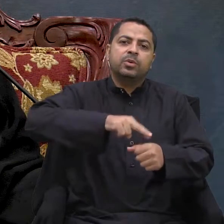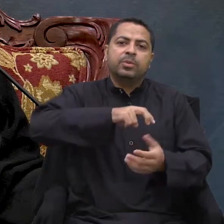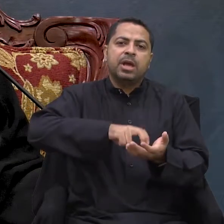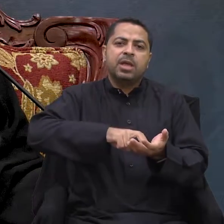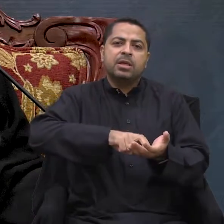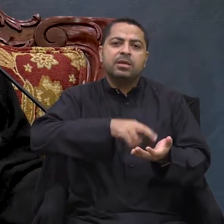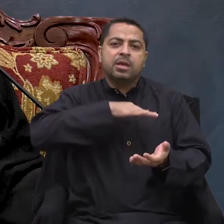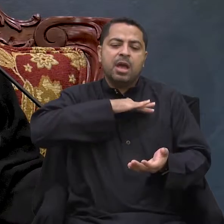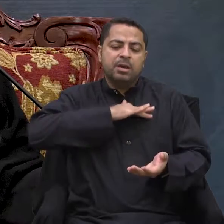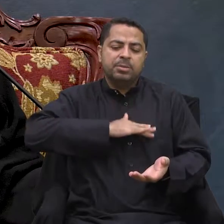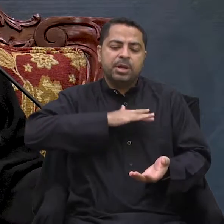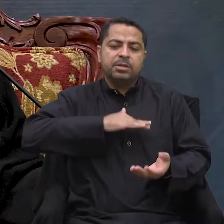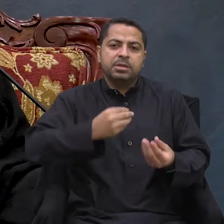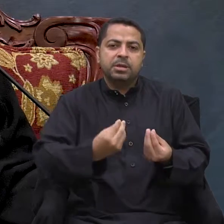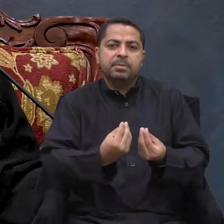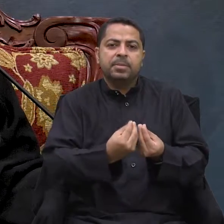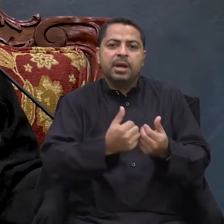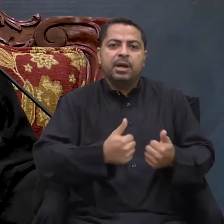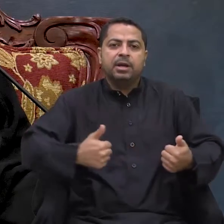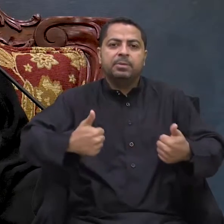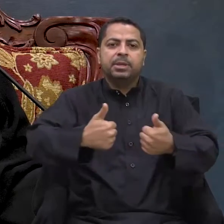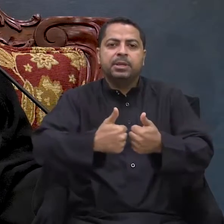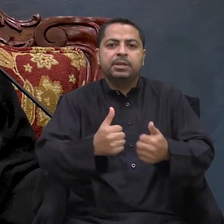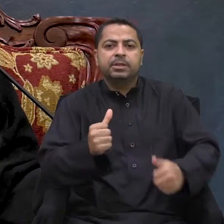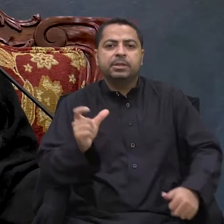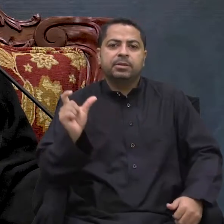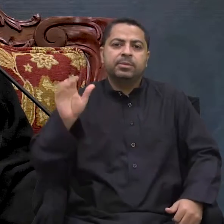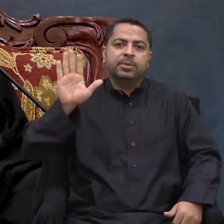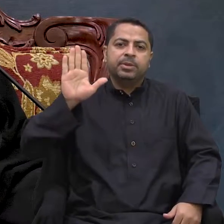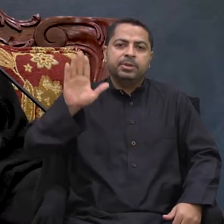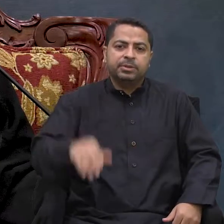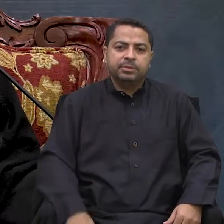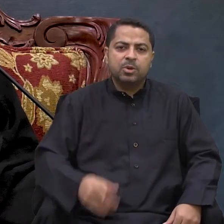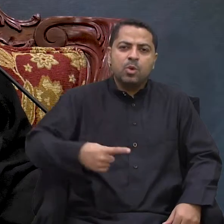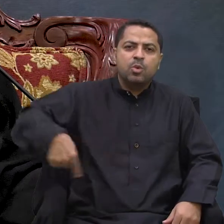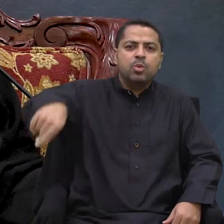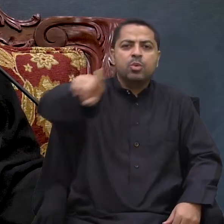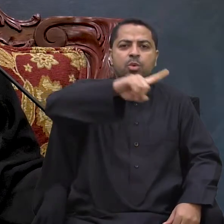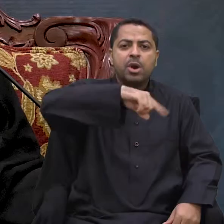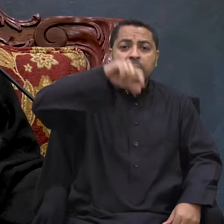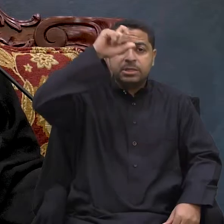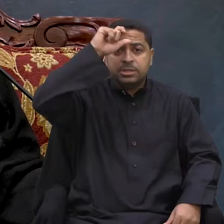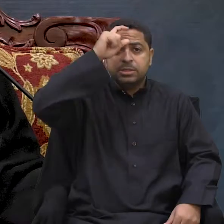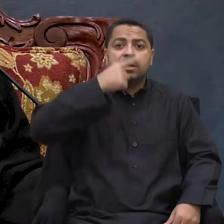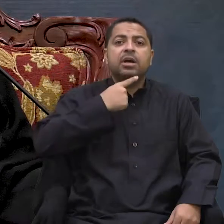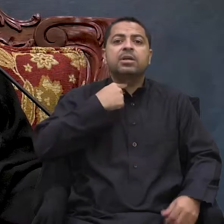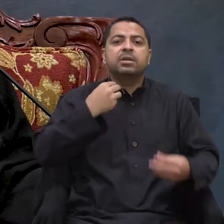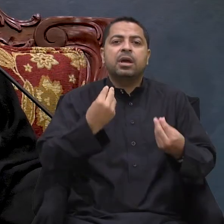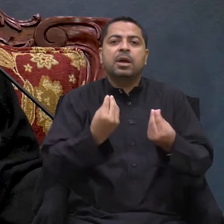لجأ إليكم. يا ليتنا كنا